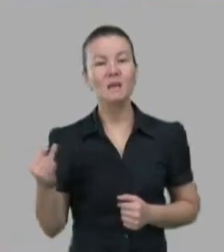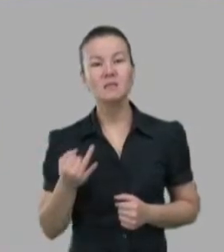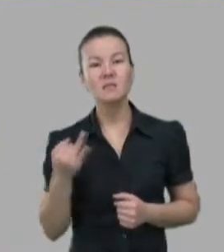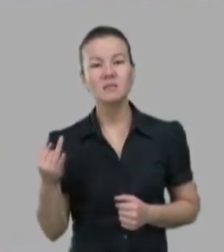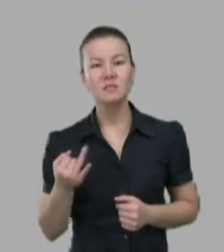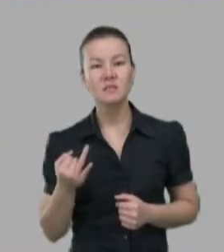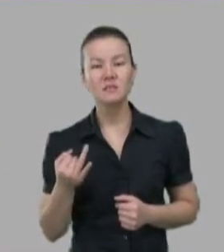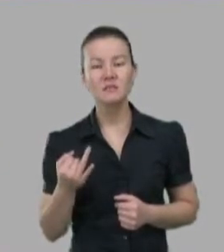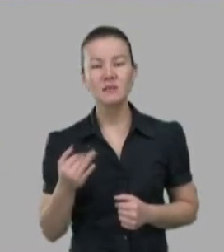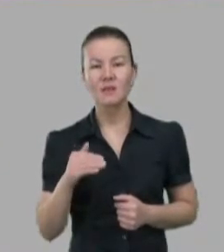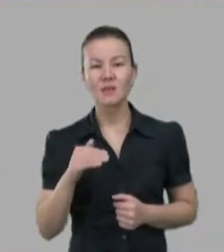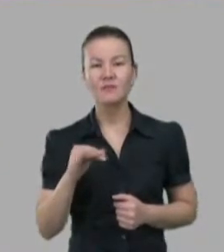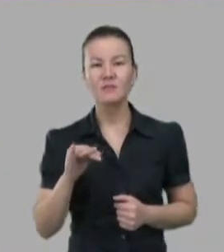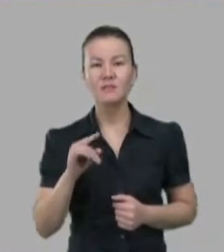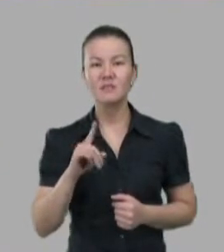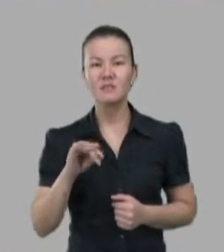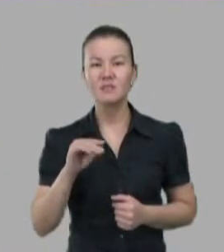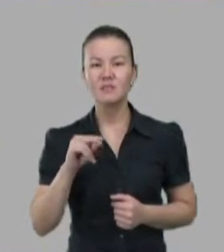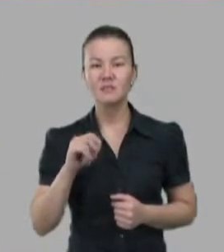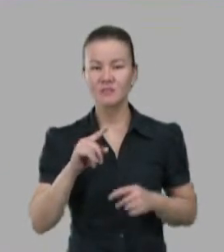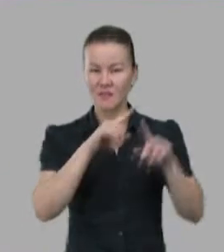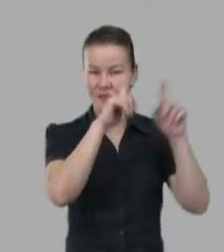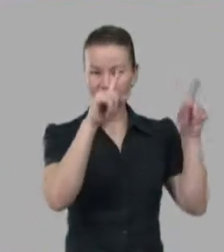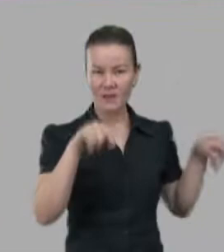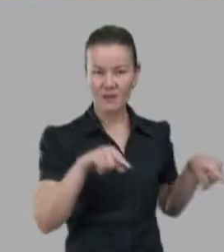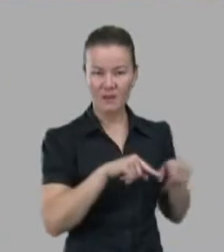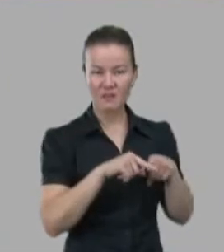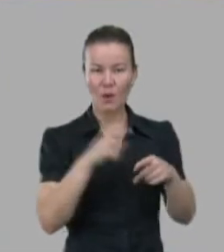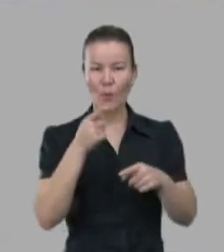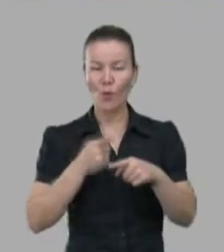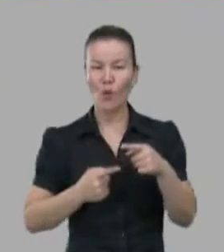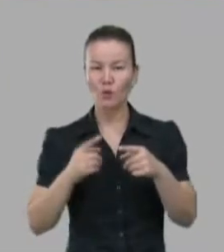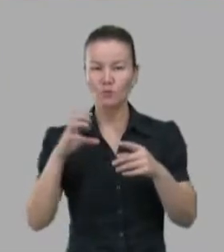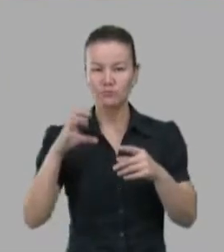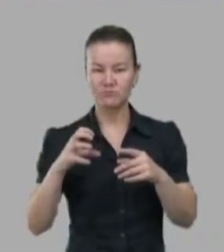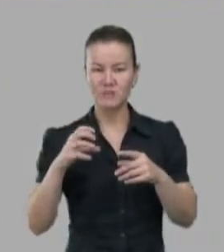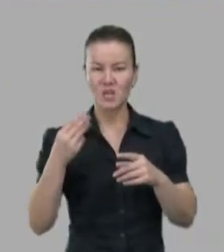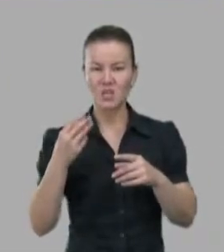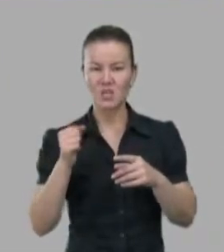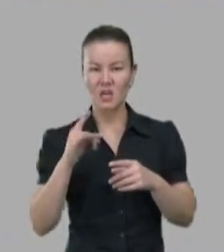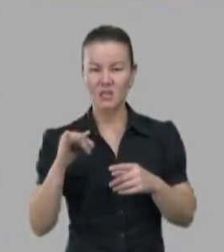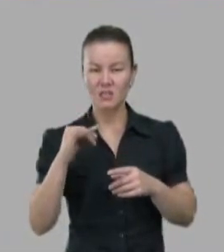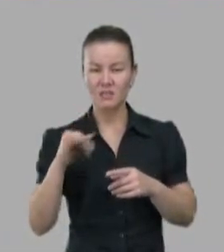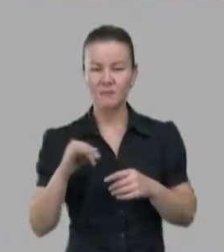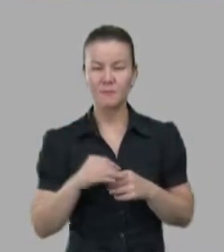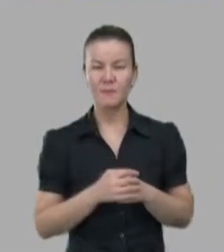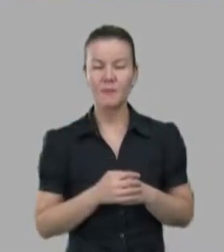Интересна физическая карта полушарий.